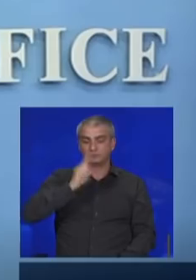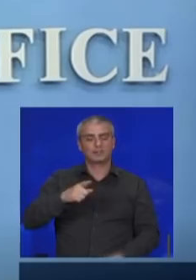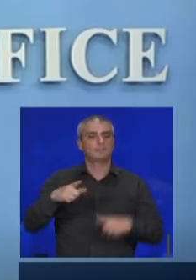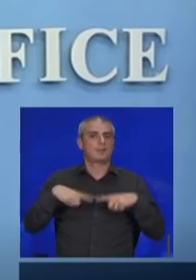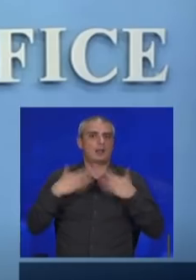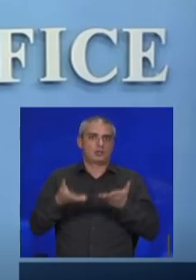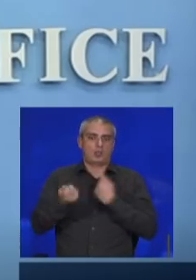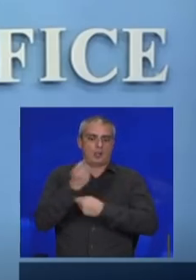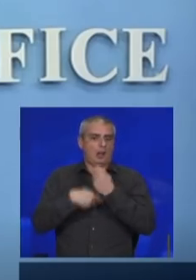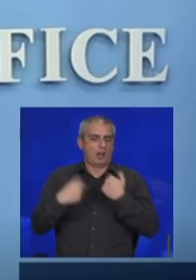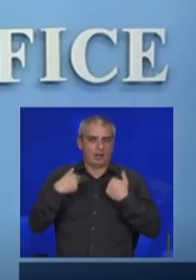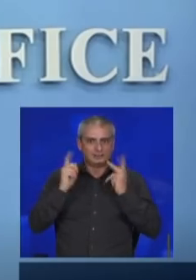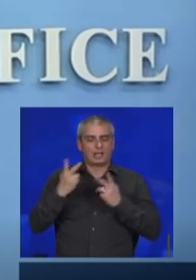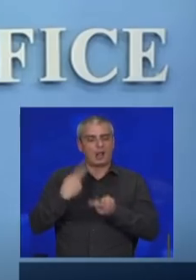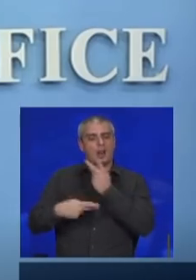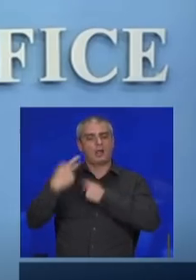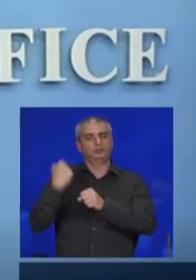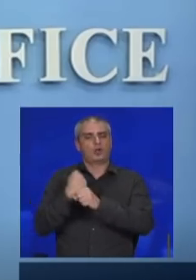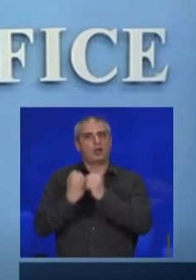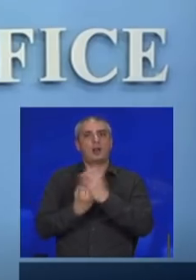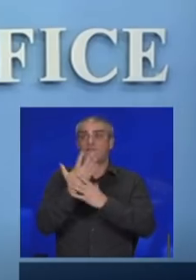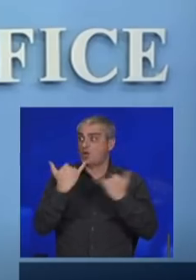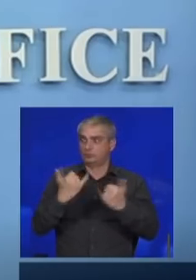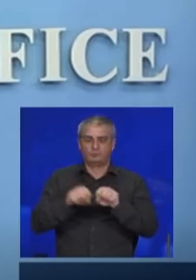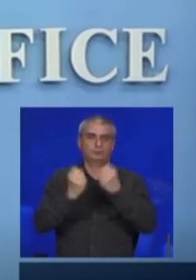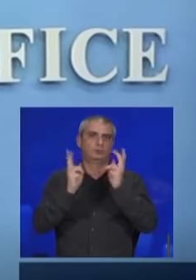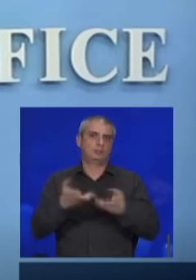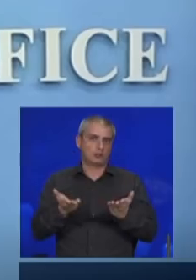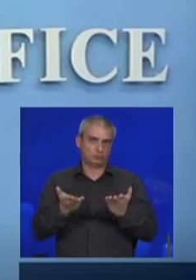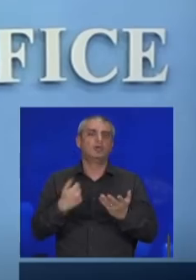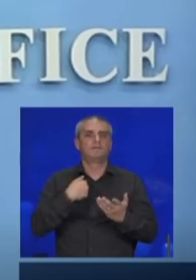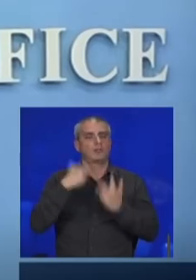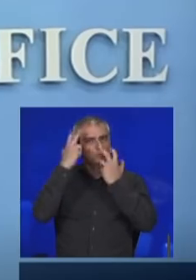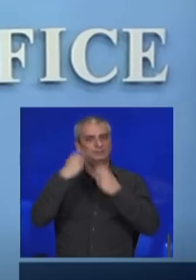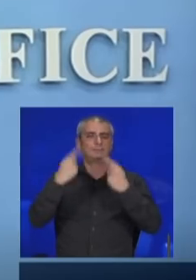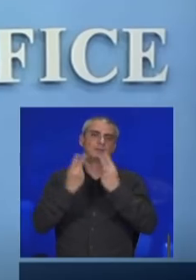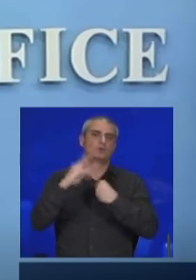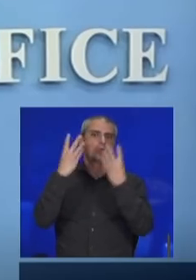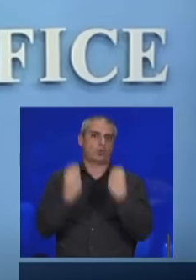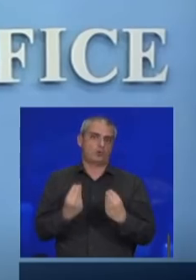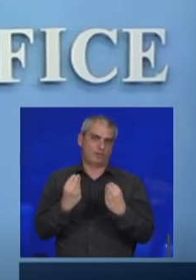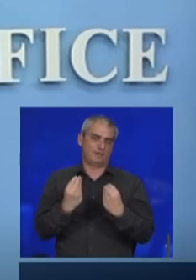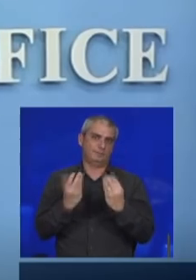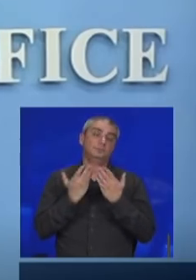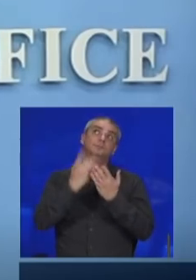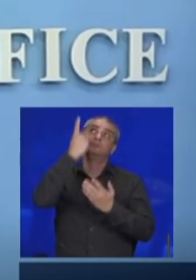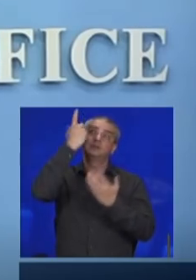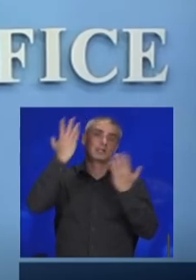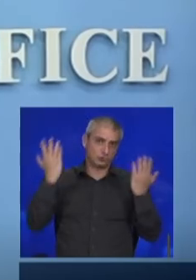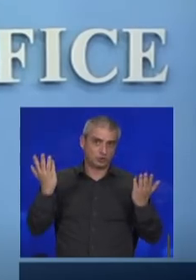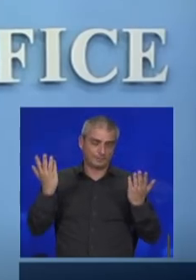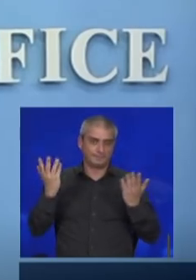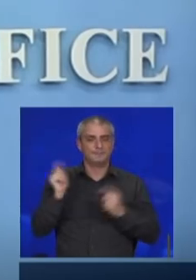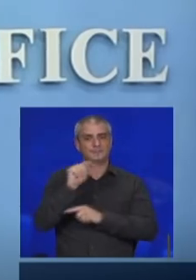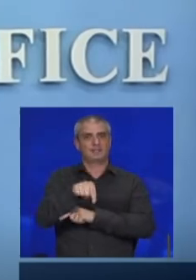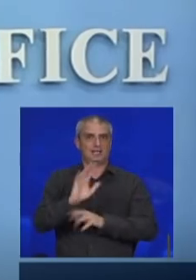צריכה לחזור ולפרוח, כרגע יש משבר, אבל אנחנו מצפים לימים יותר טובים שבעזרת השם יגיעו.